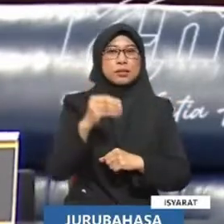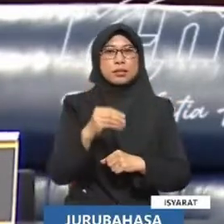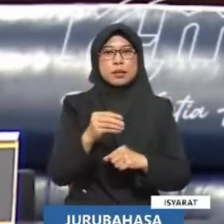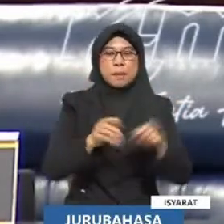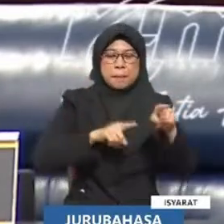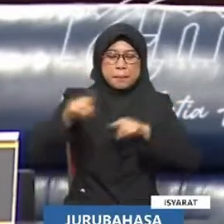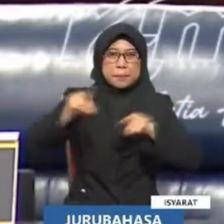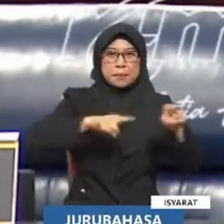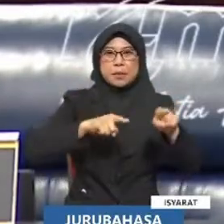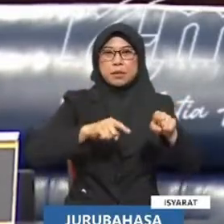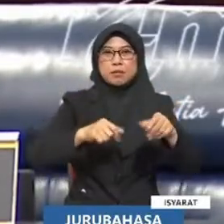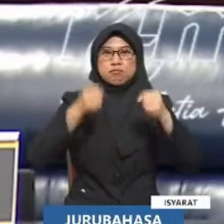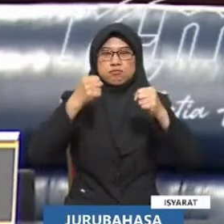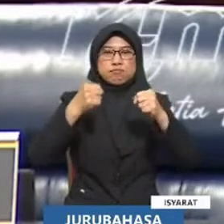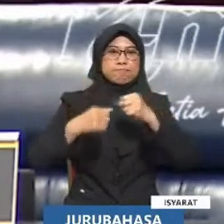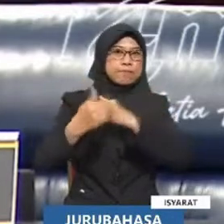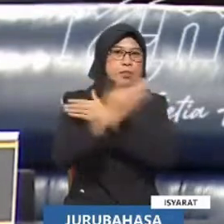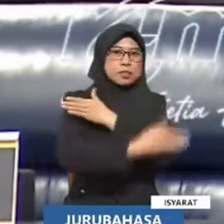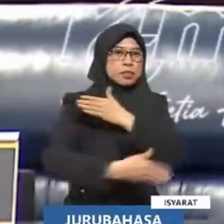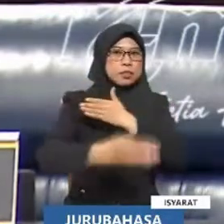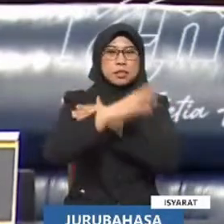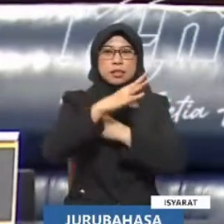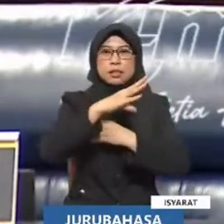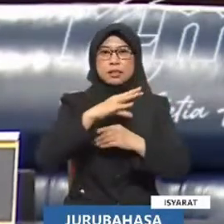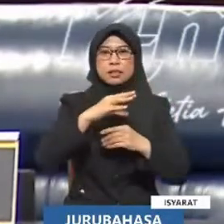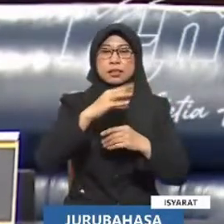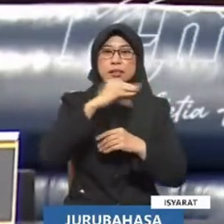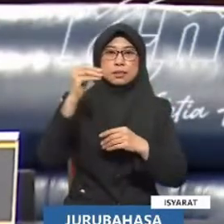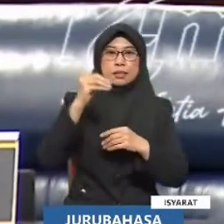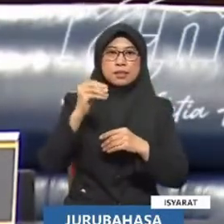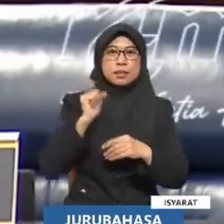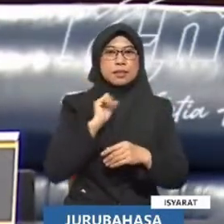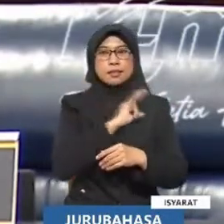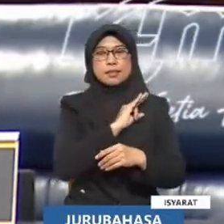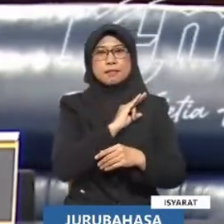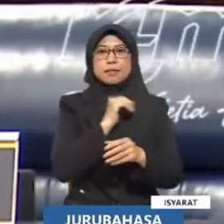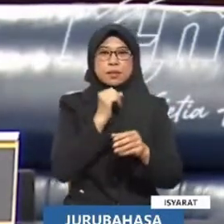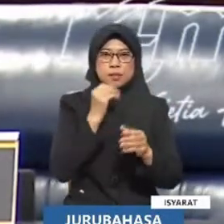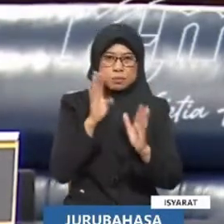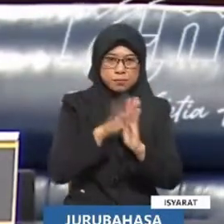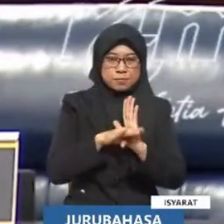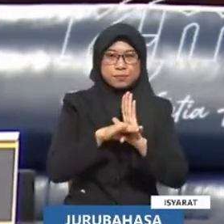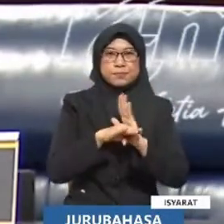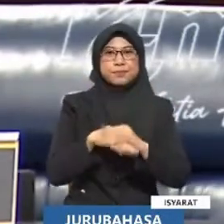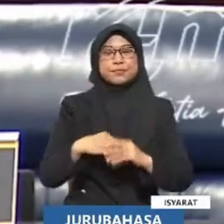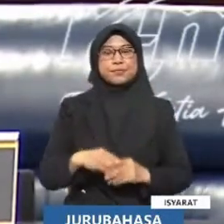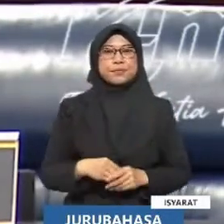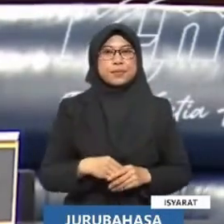dari negara-negara lain untuk pasaran dunia serta kekurangan kaki tangan